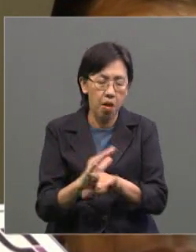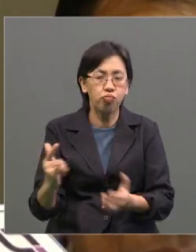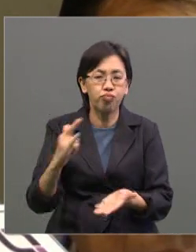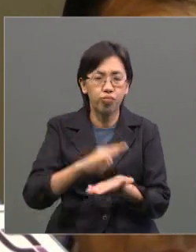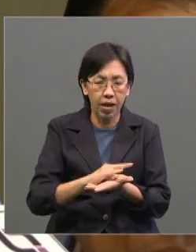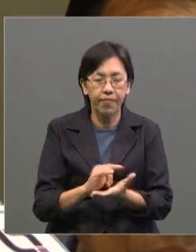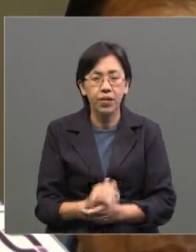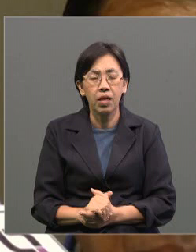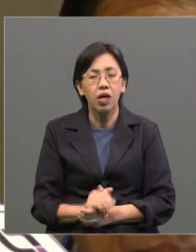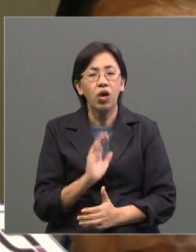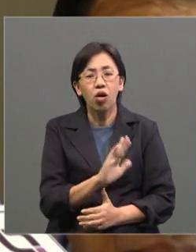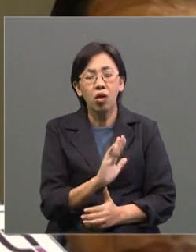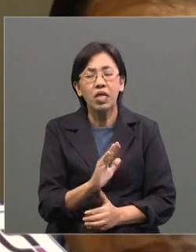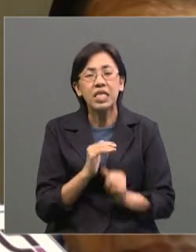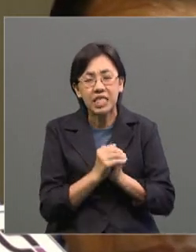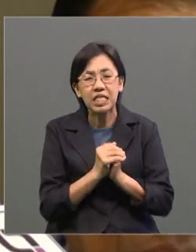าติเขาอยู่แล้วทาง